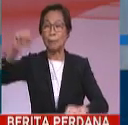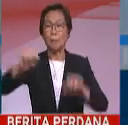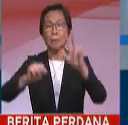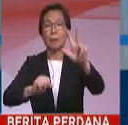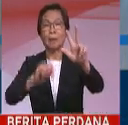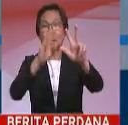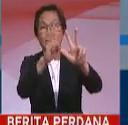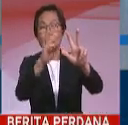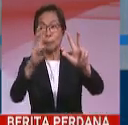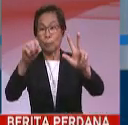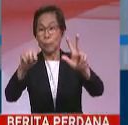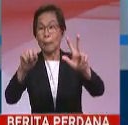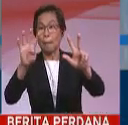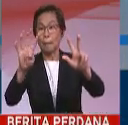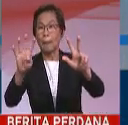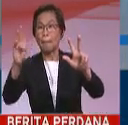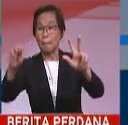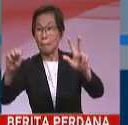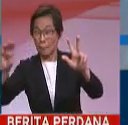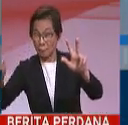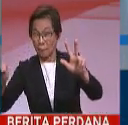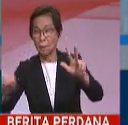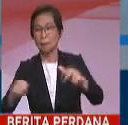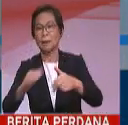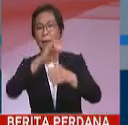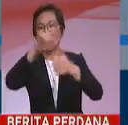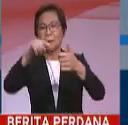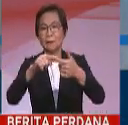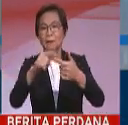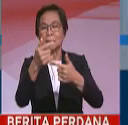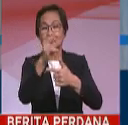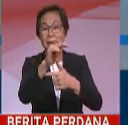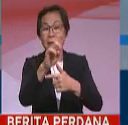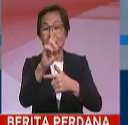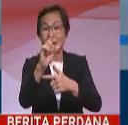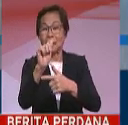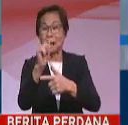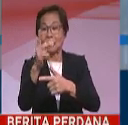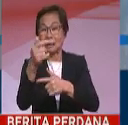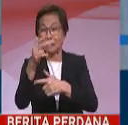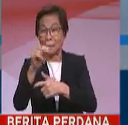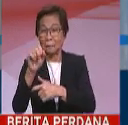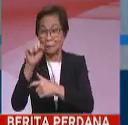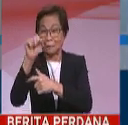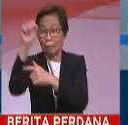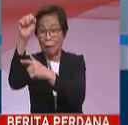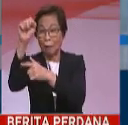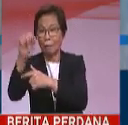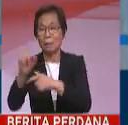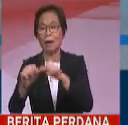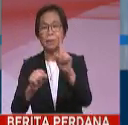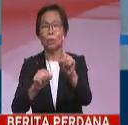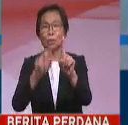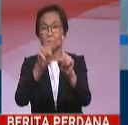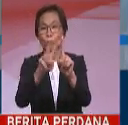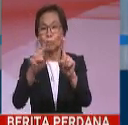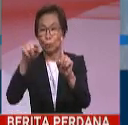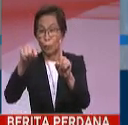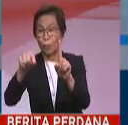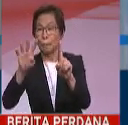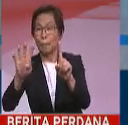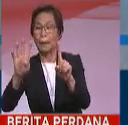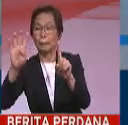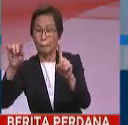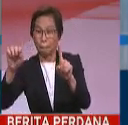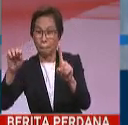366.4 mm, diikuti oleh Stesen Meteorologi Sandakan Pekan Sabah sebanyak